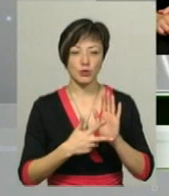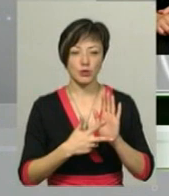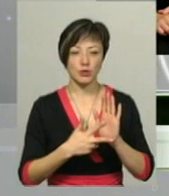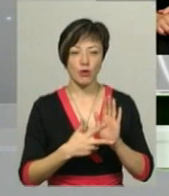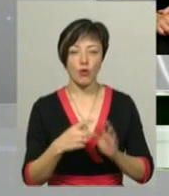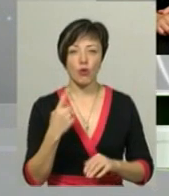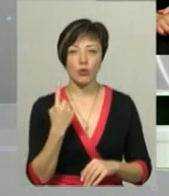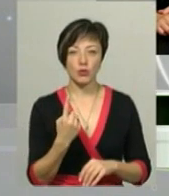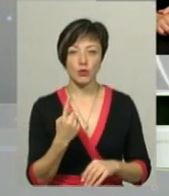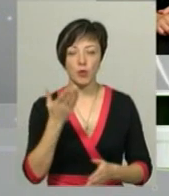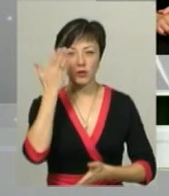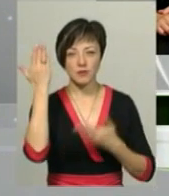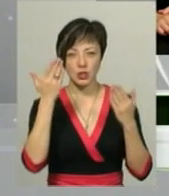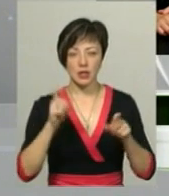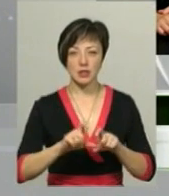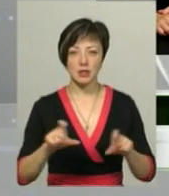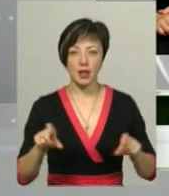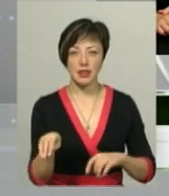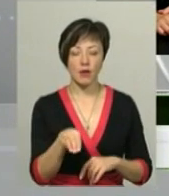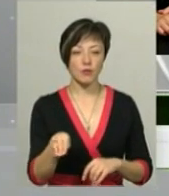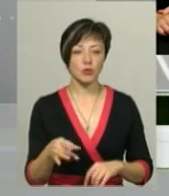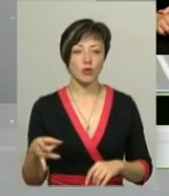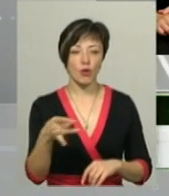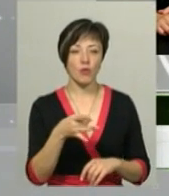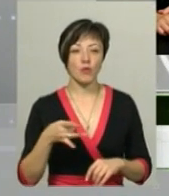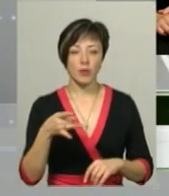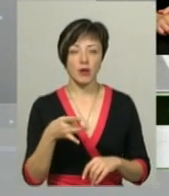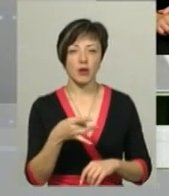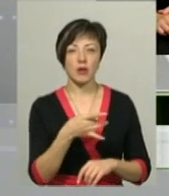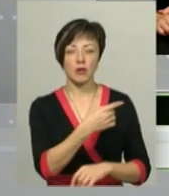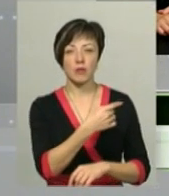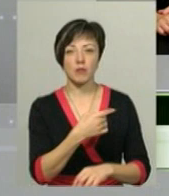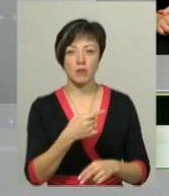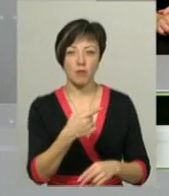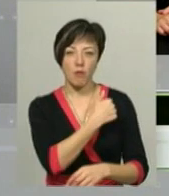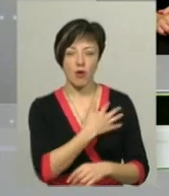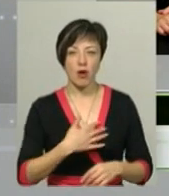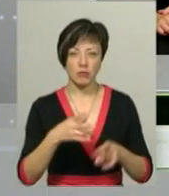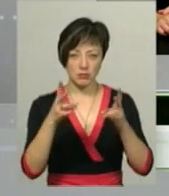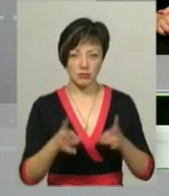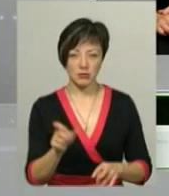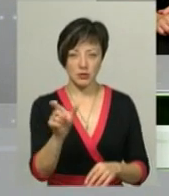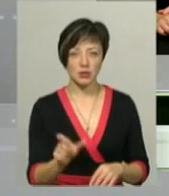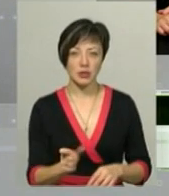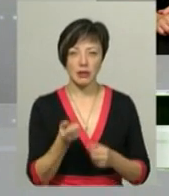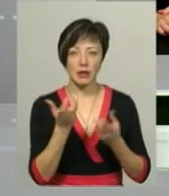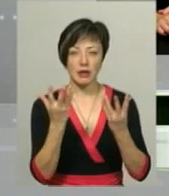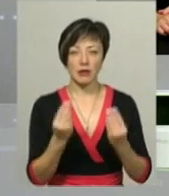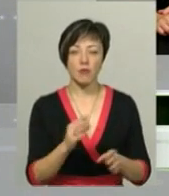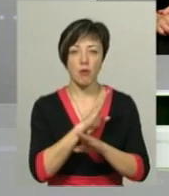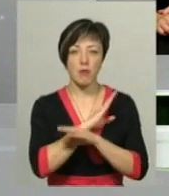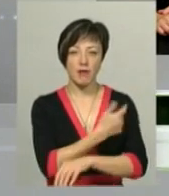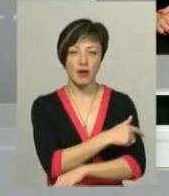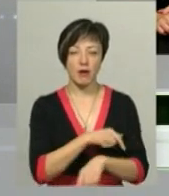у одному з розв'язальних закладів Теофіпольського району наніс тілесне ушкодження потерпілому, який через декілька днів помер в